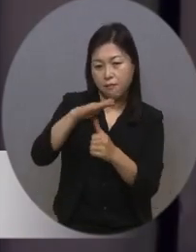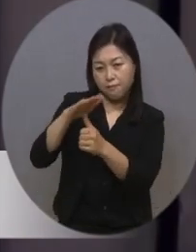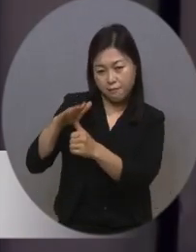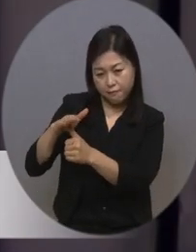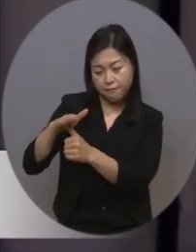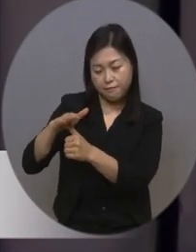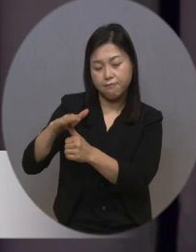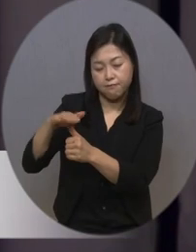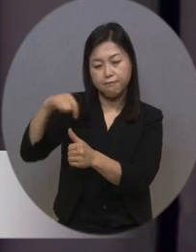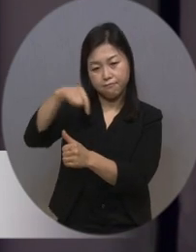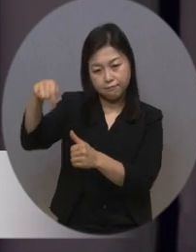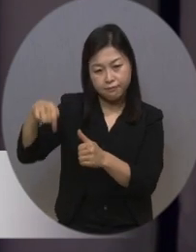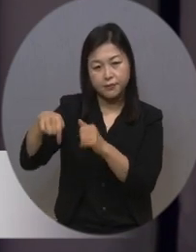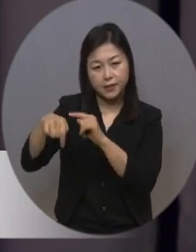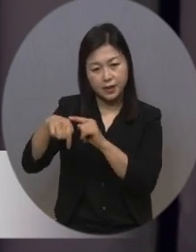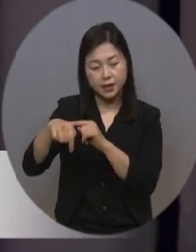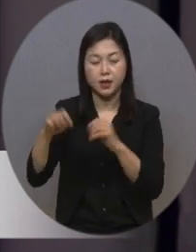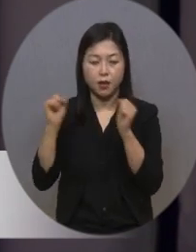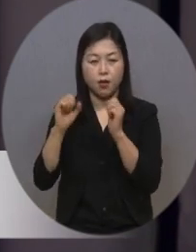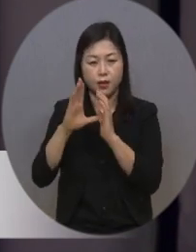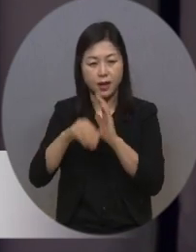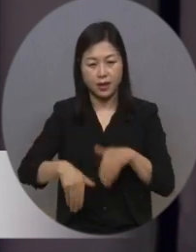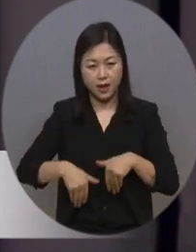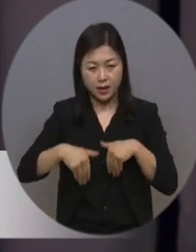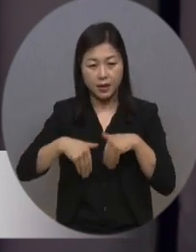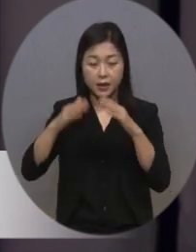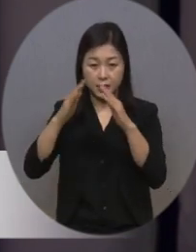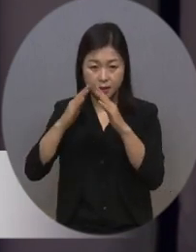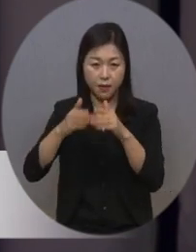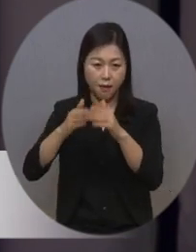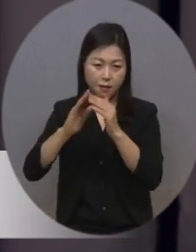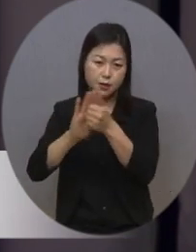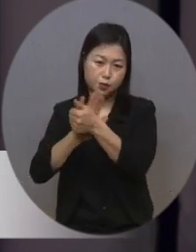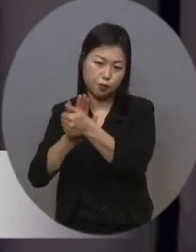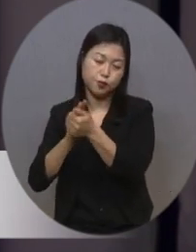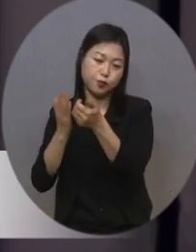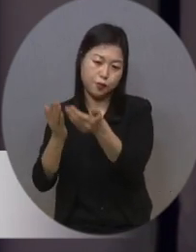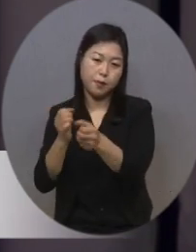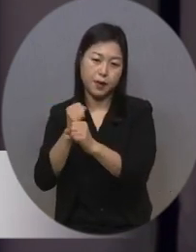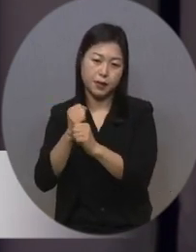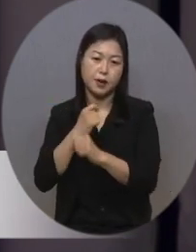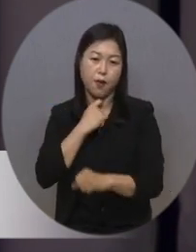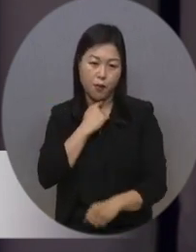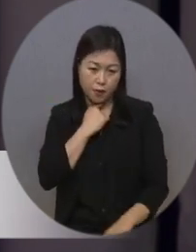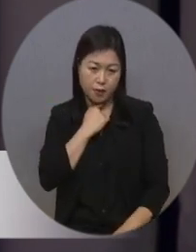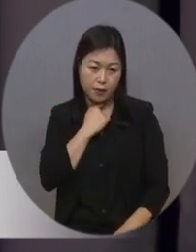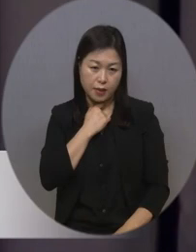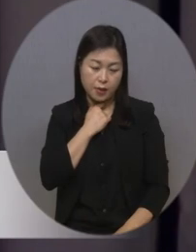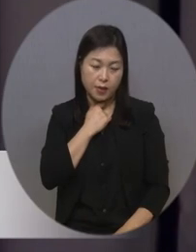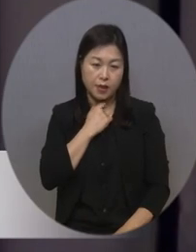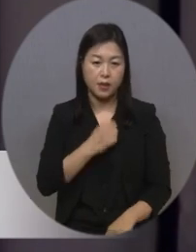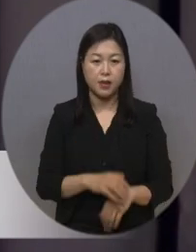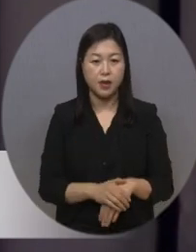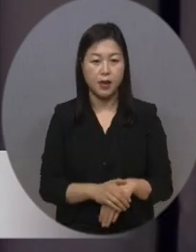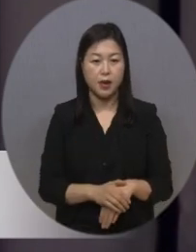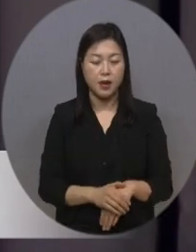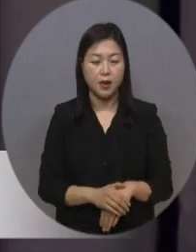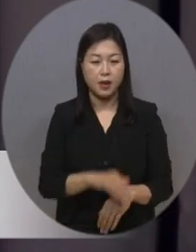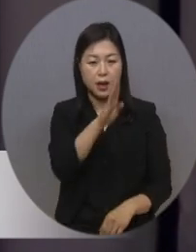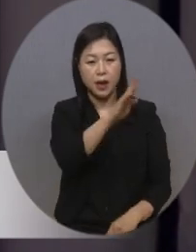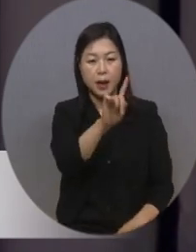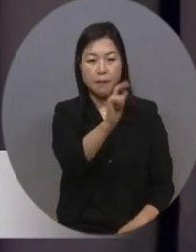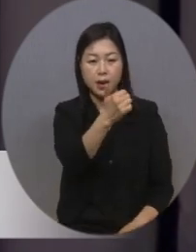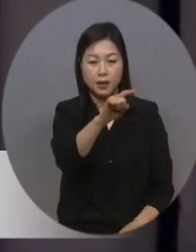좀 더 따뜻한 공간을 만들 수 있었으면 좋겠다라고 생각하고 있을 때 우리 반항크레시